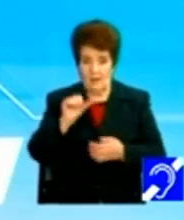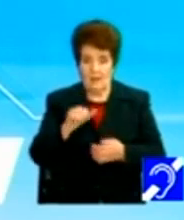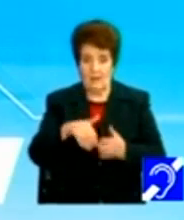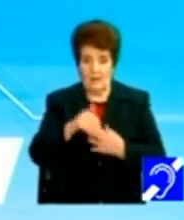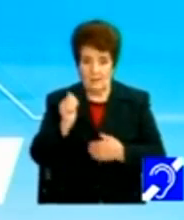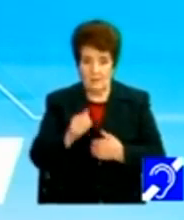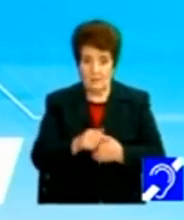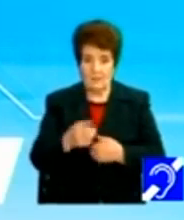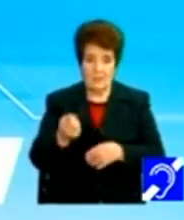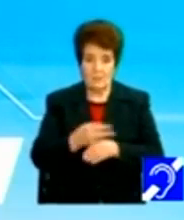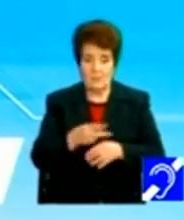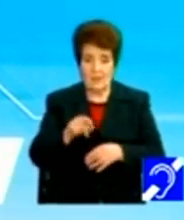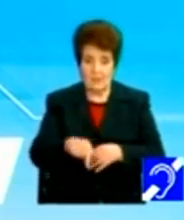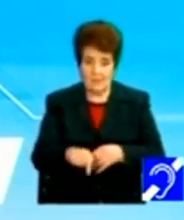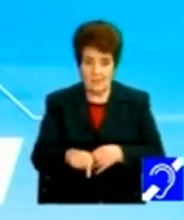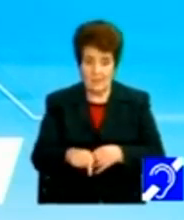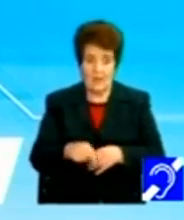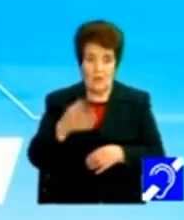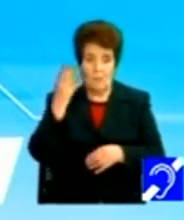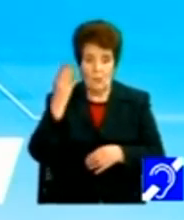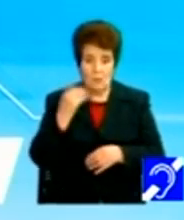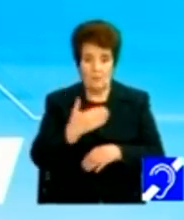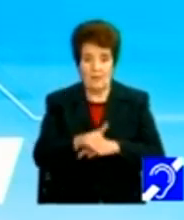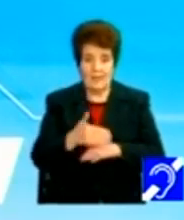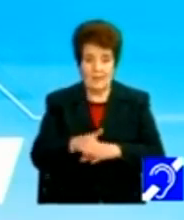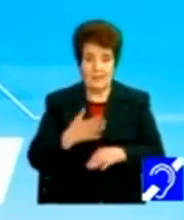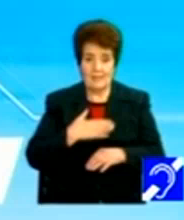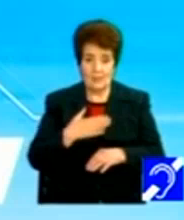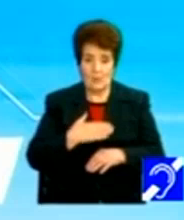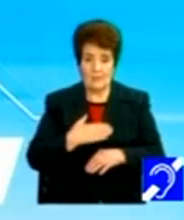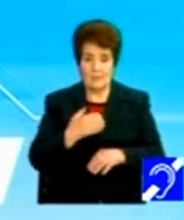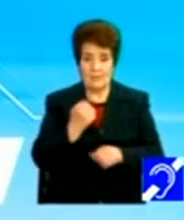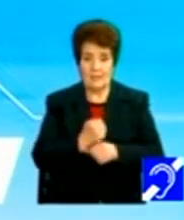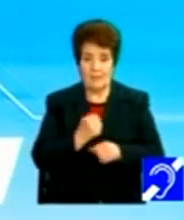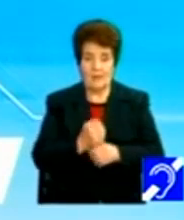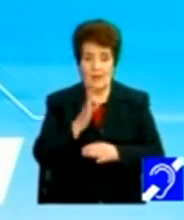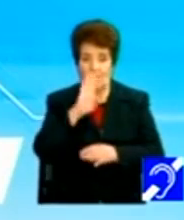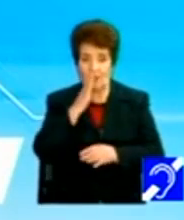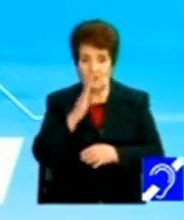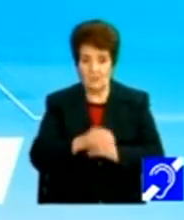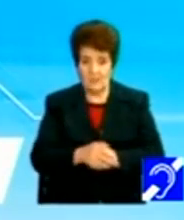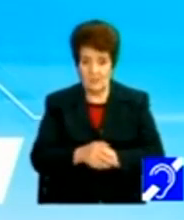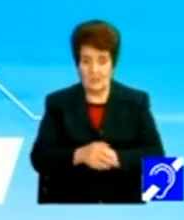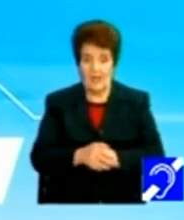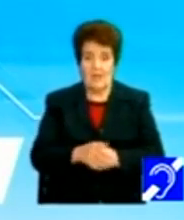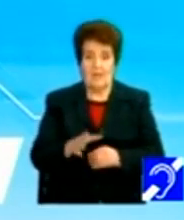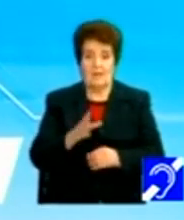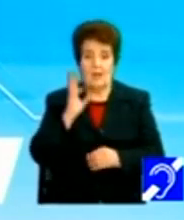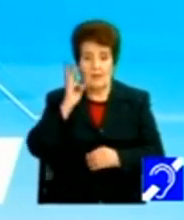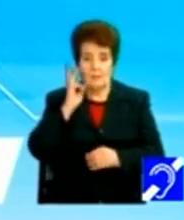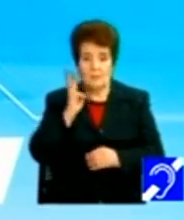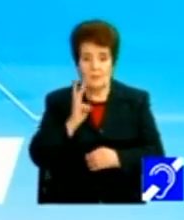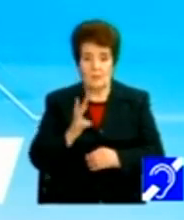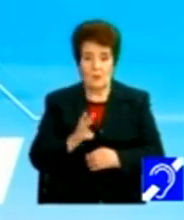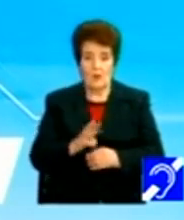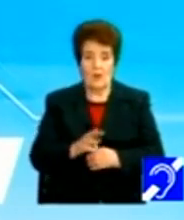expulzat din Moldova pentru ceea ce și-a permis să spună în adresa noastră a tuturor, să ne facă din nou fasciști, să atace faptul că ambasadorul Ioniță a